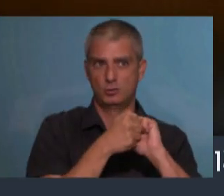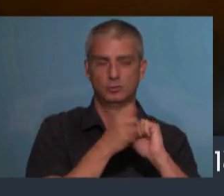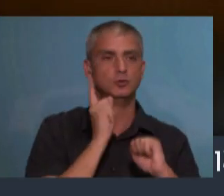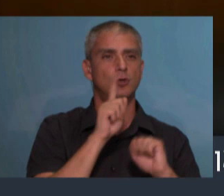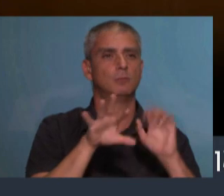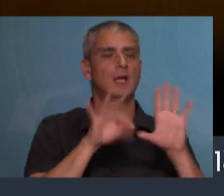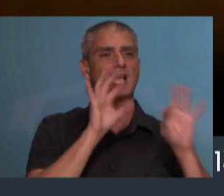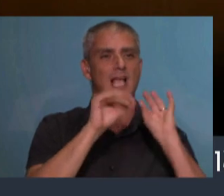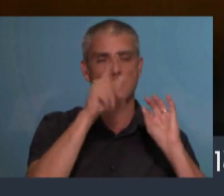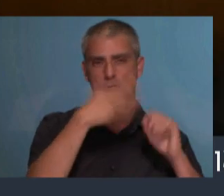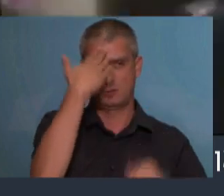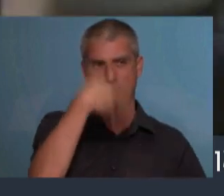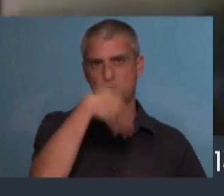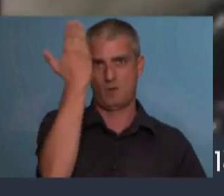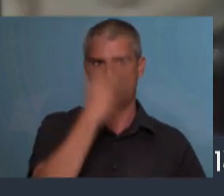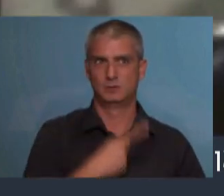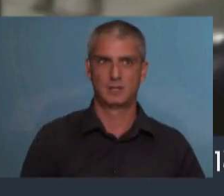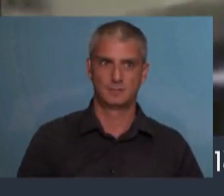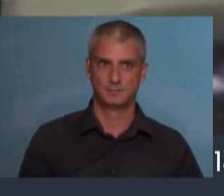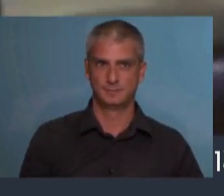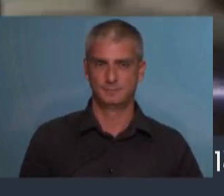את שמו של קניון שופינג מפורסם.